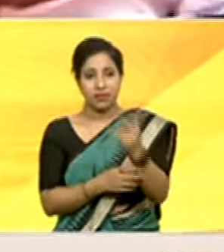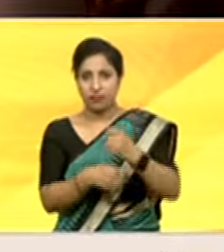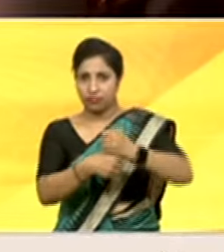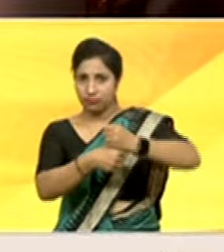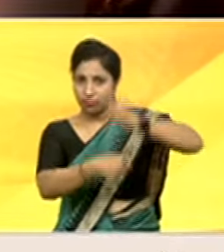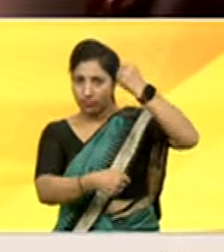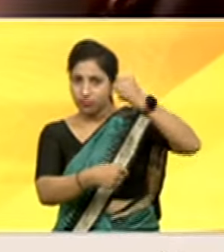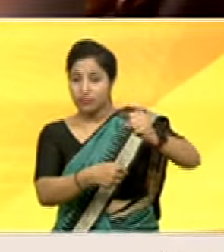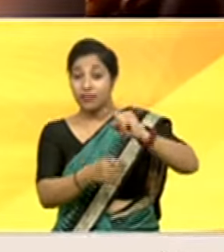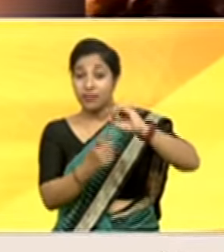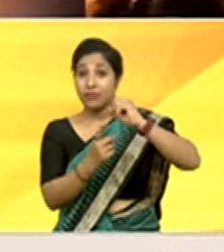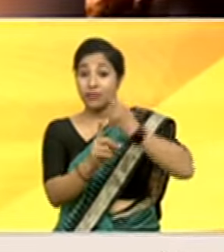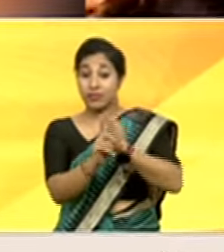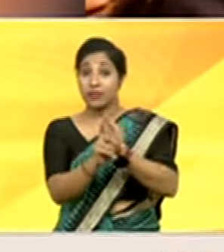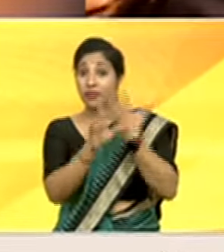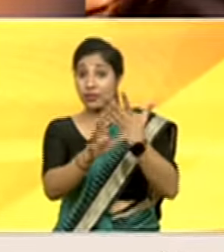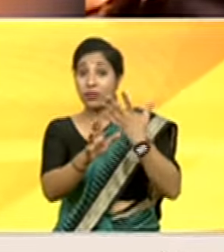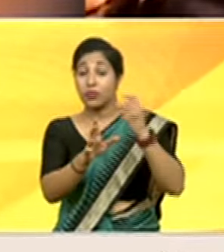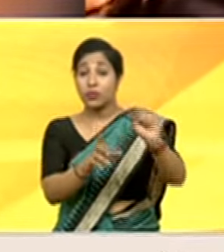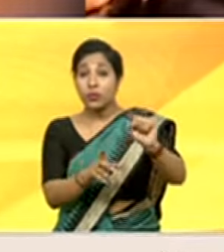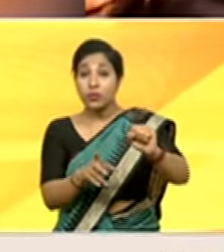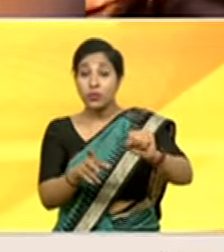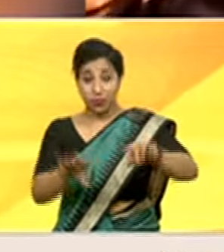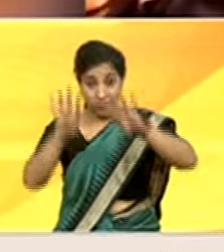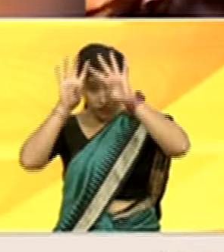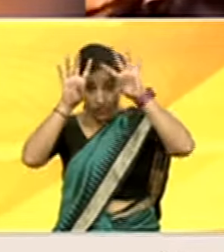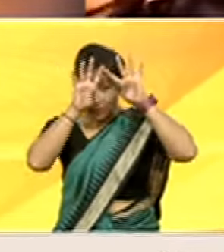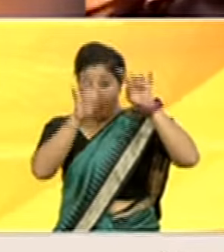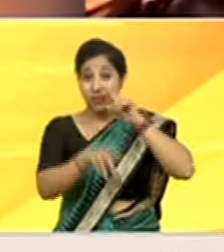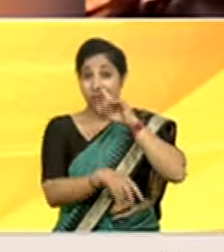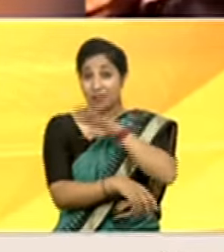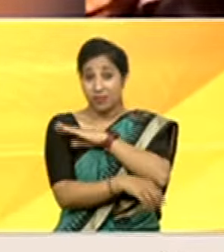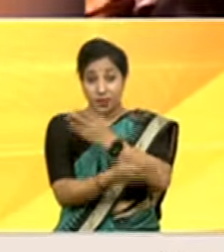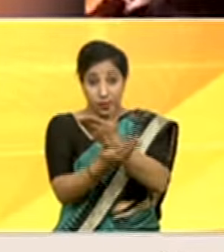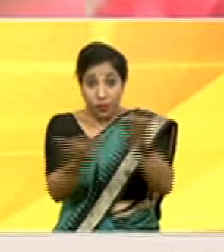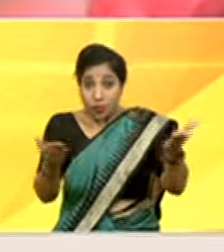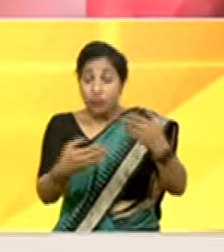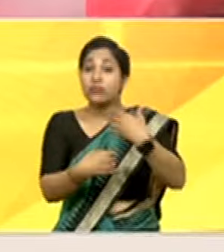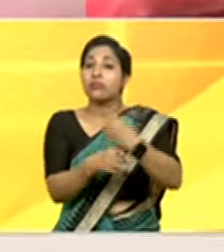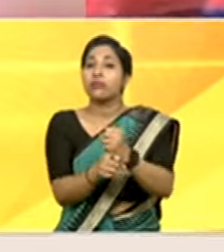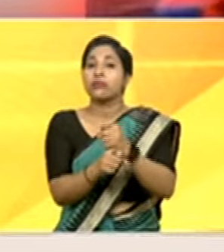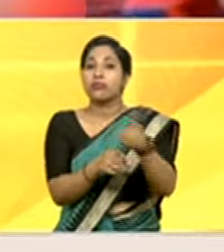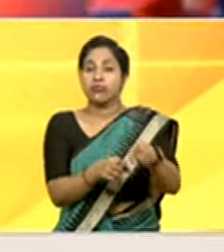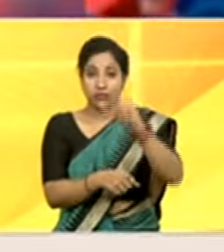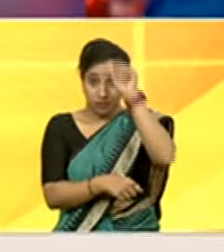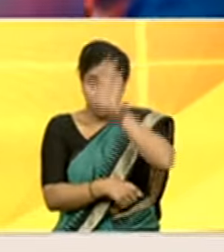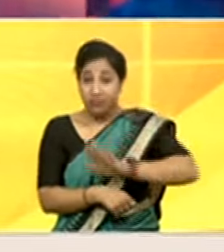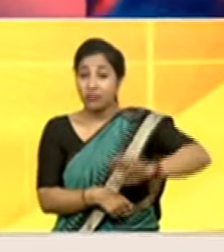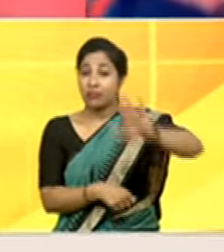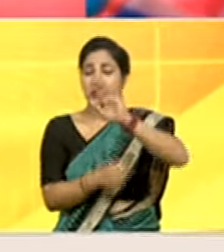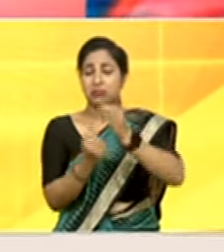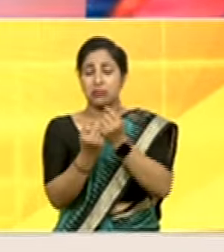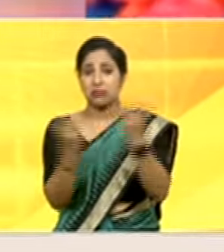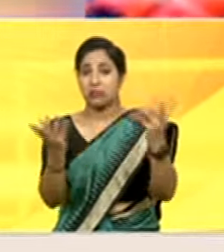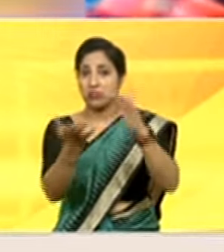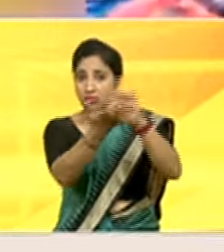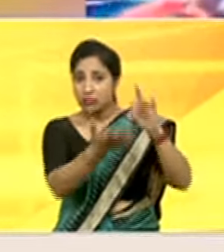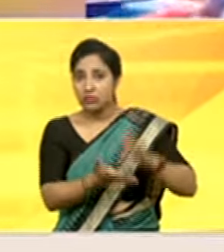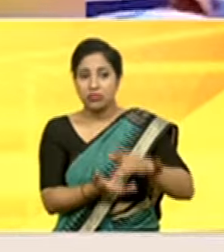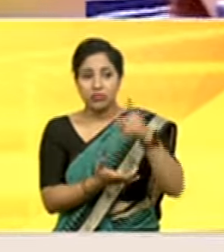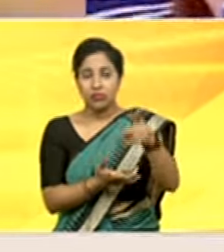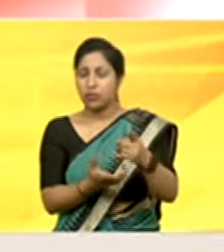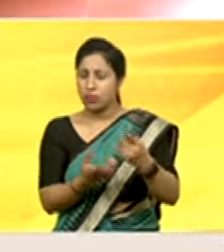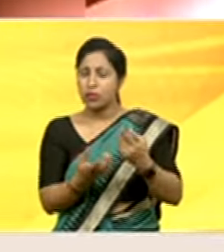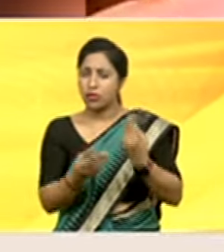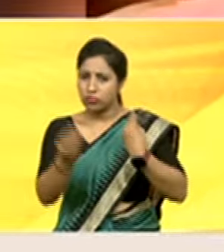केरला की हमारी आदिवासी बहने तयार करती है आज देश भर में इन चातों की